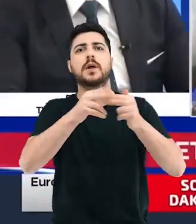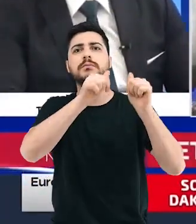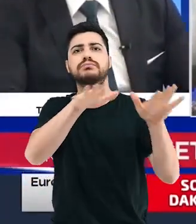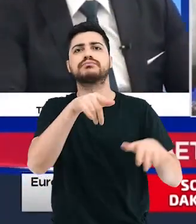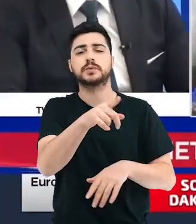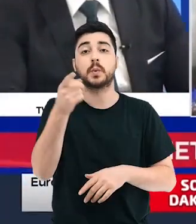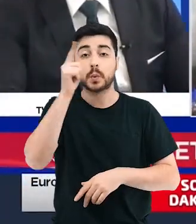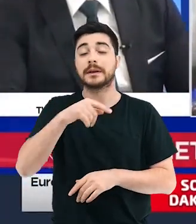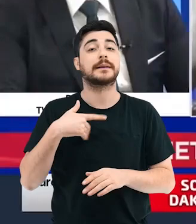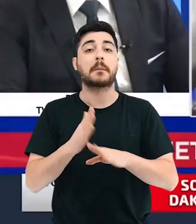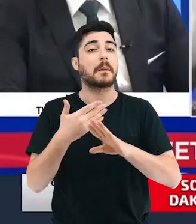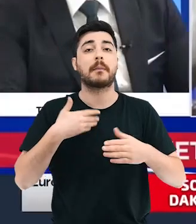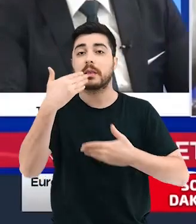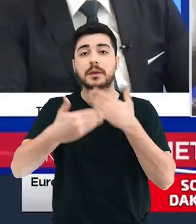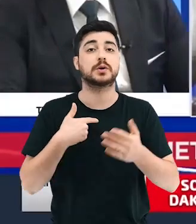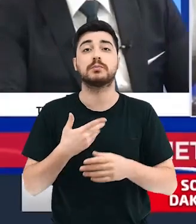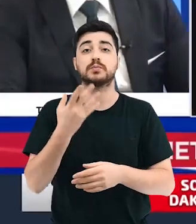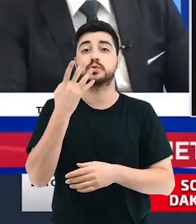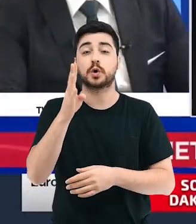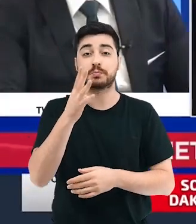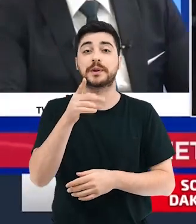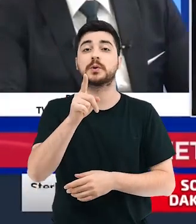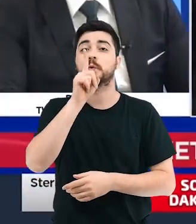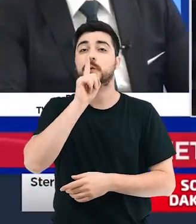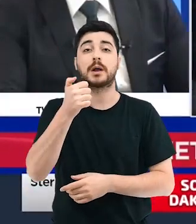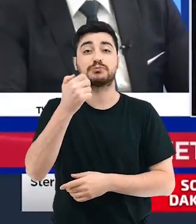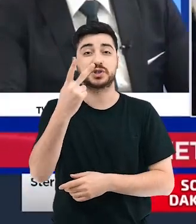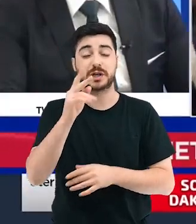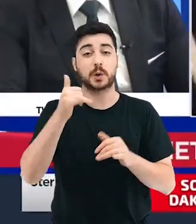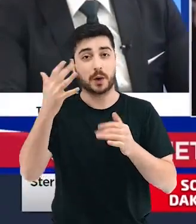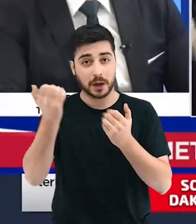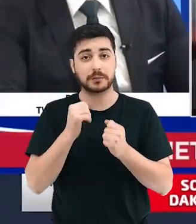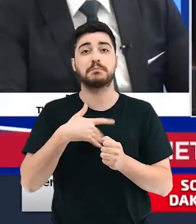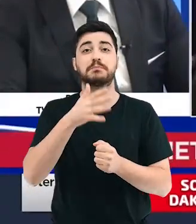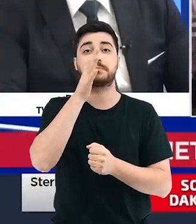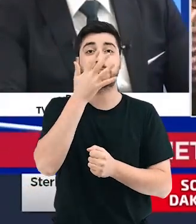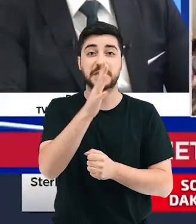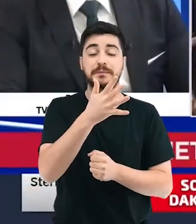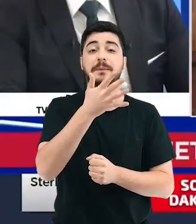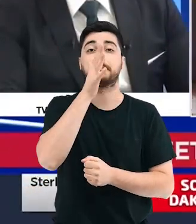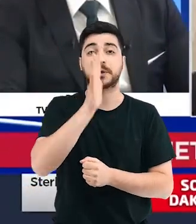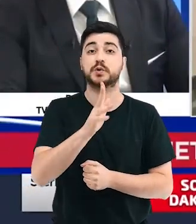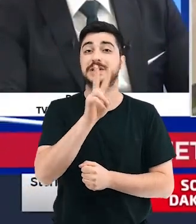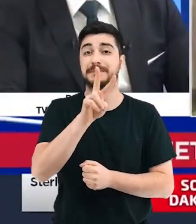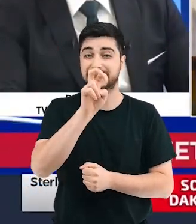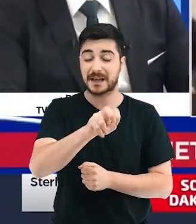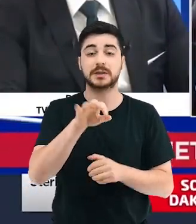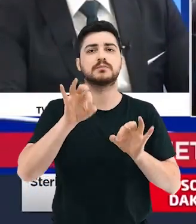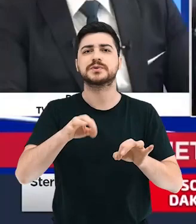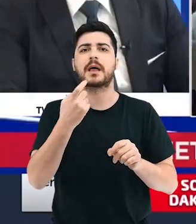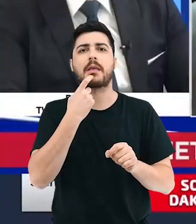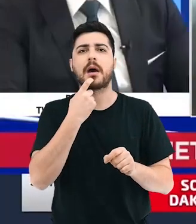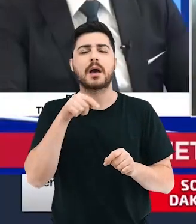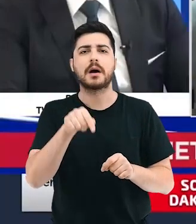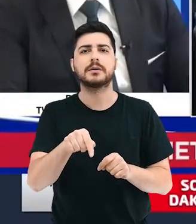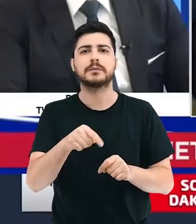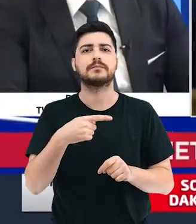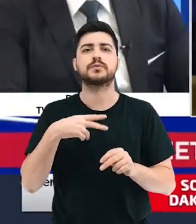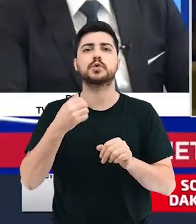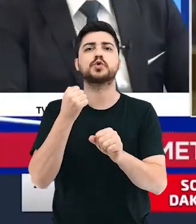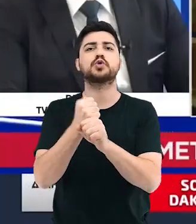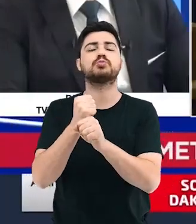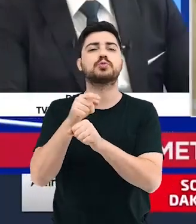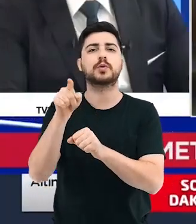artışı bizden kat be kat daha fazladır. Şimdi bunu niçin ifade ediyorum? 4162 kilo yakalamışız, 5528